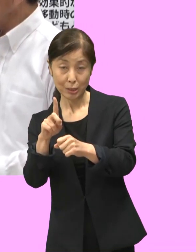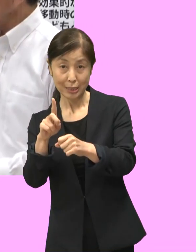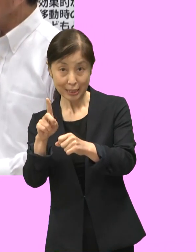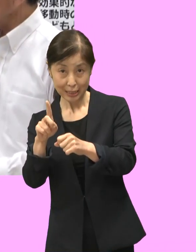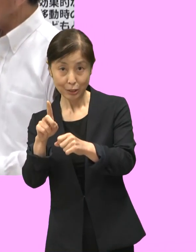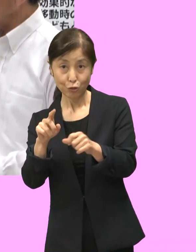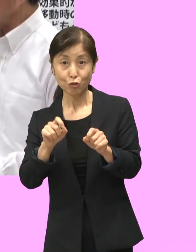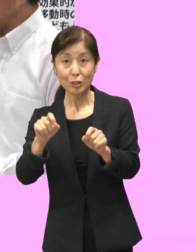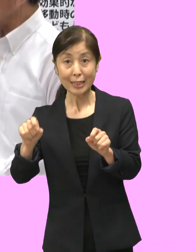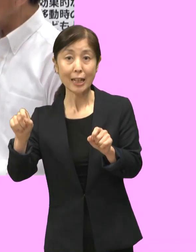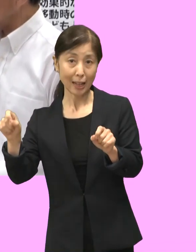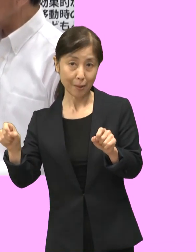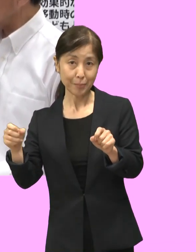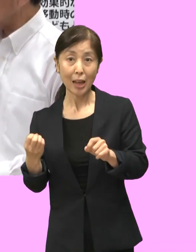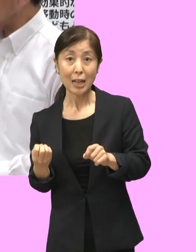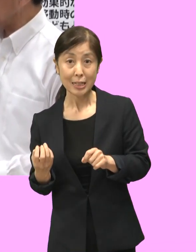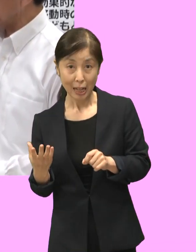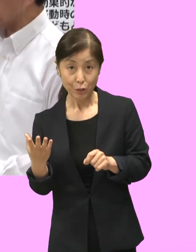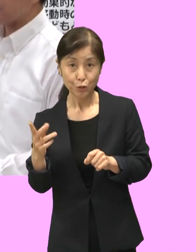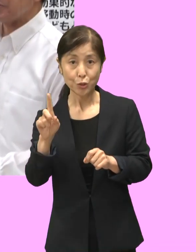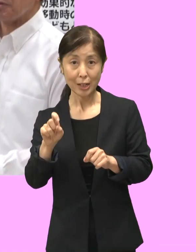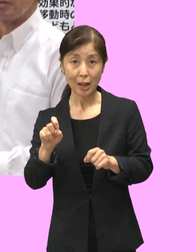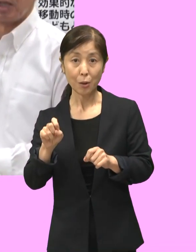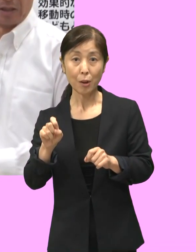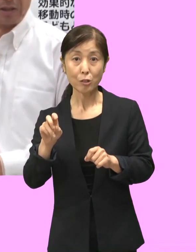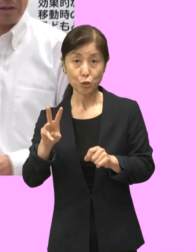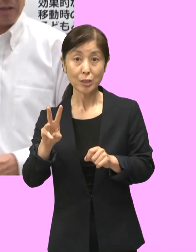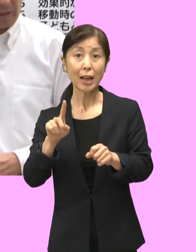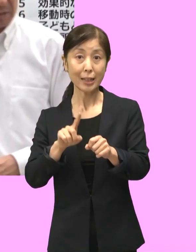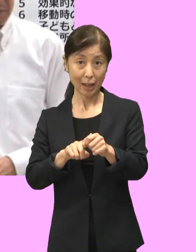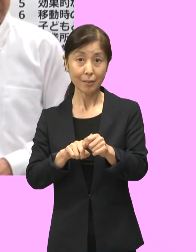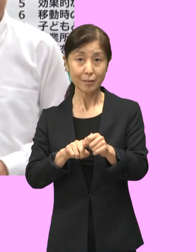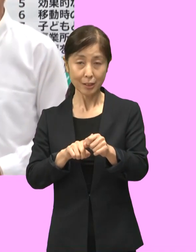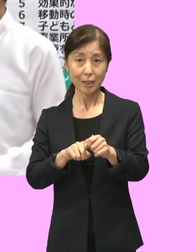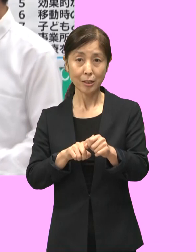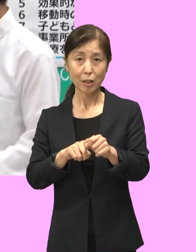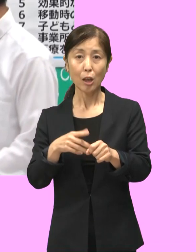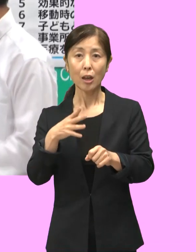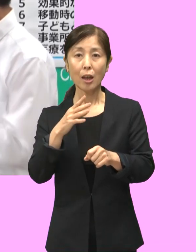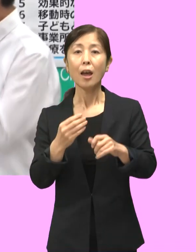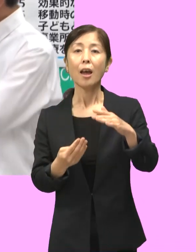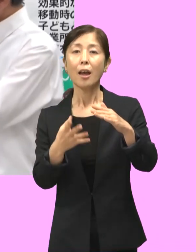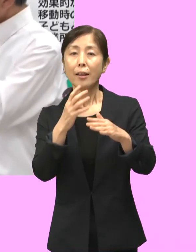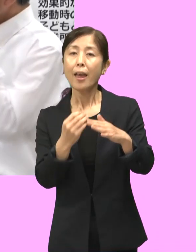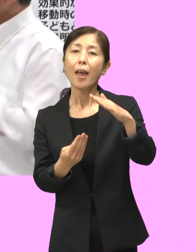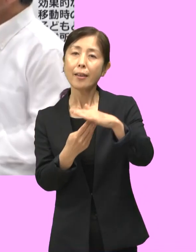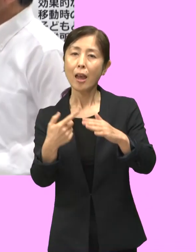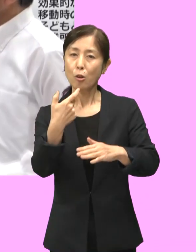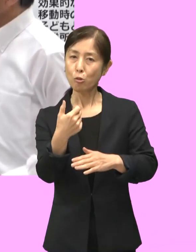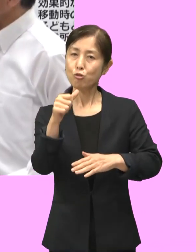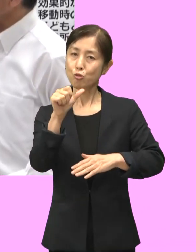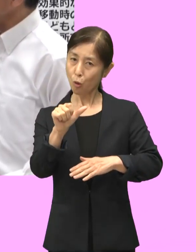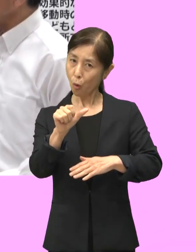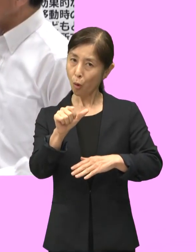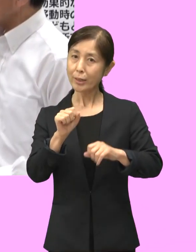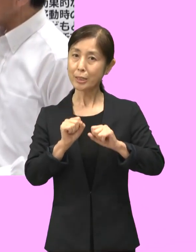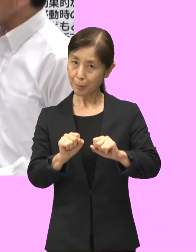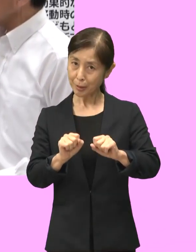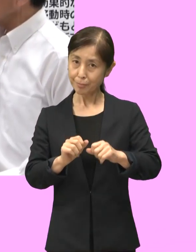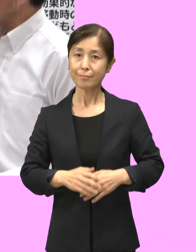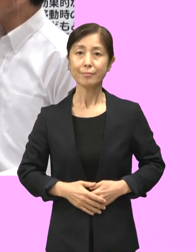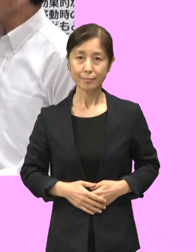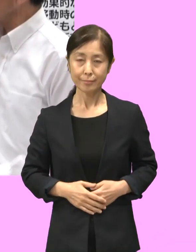、最終令和13年度に65歳定年という形にいたします。から2つ目